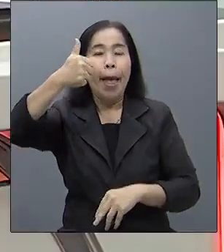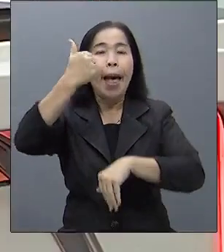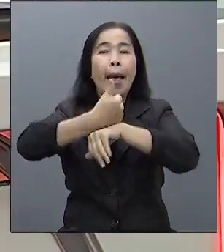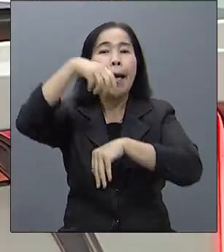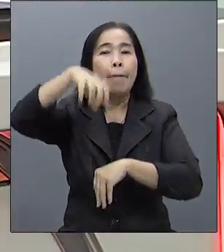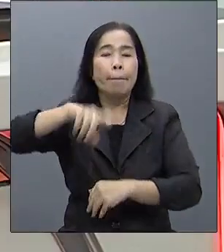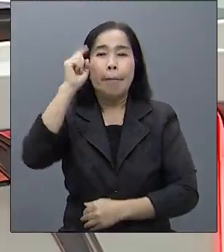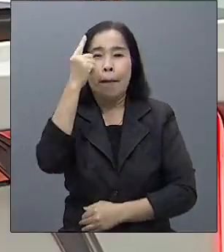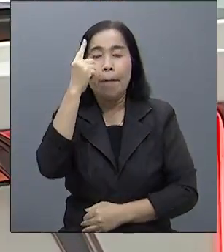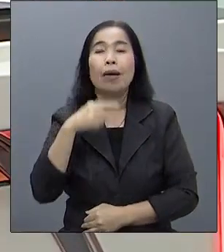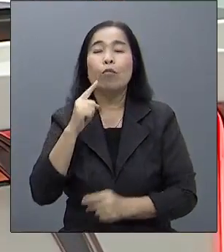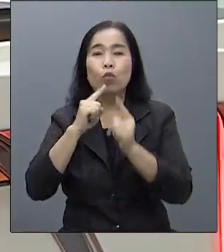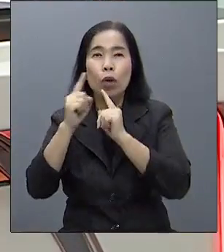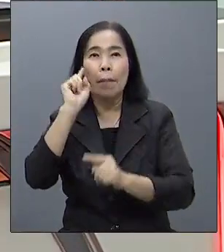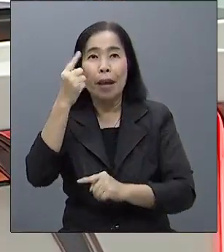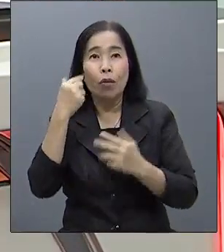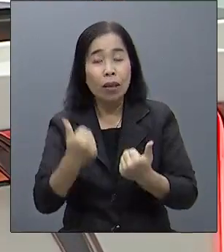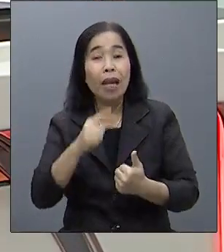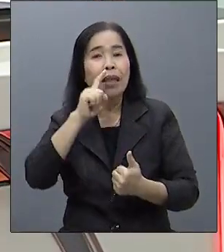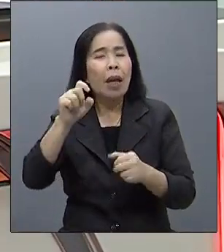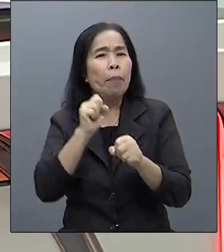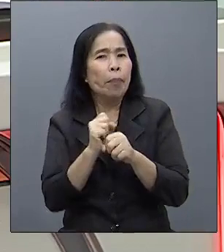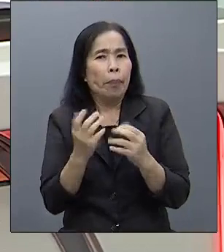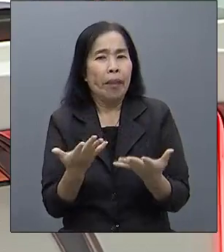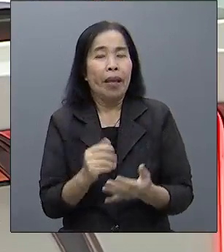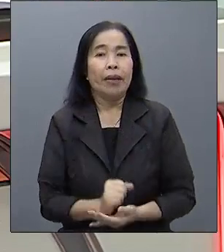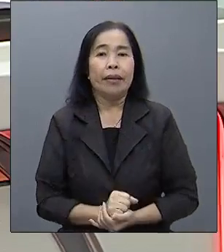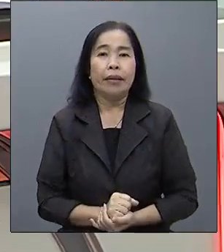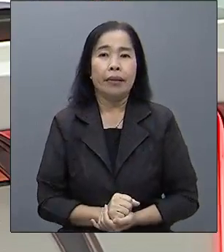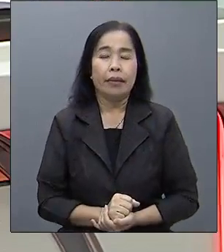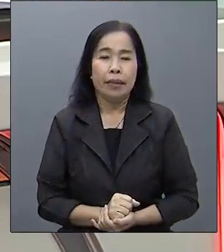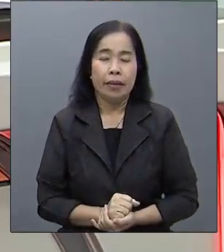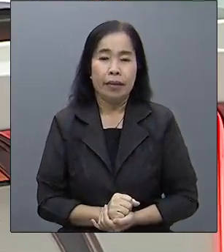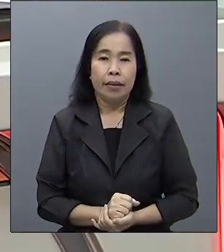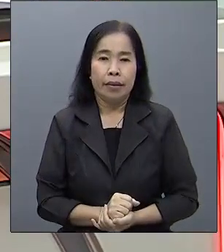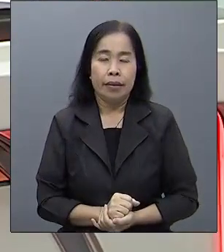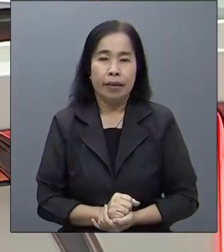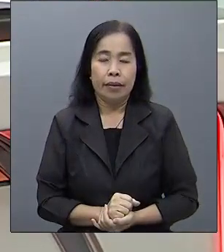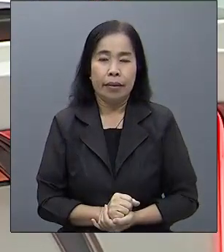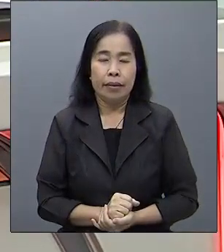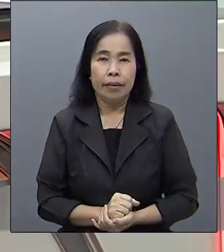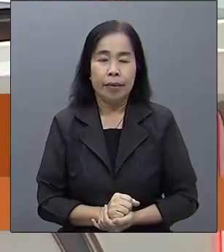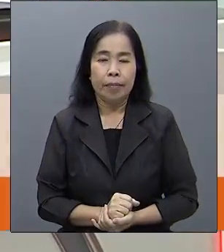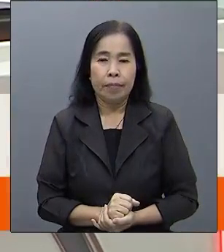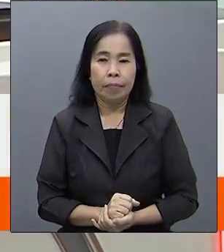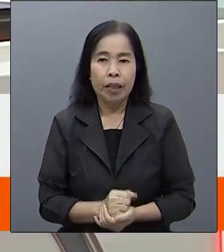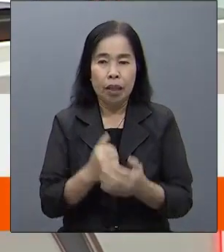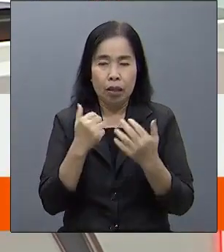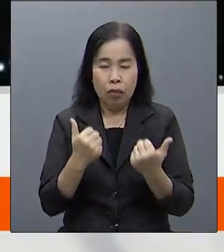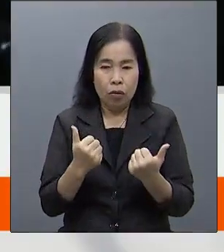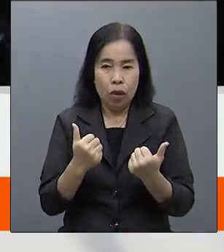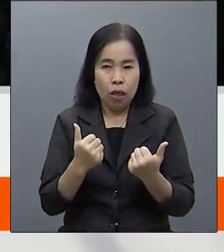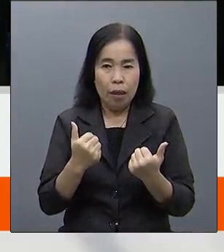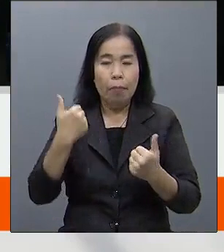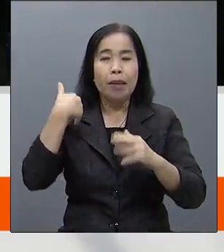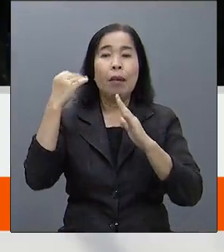ค่ะต่อเนื่องได้เลยค่ะสำหรับแผนในวันนี้จะทำยังไงบ้างคะ ขยับจะย้อนความนิดนึงเมื่อได้รับการประสานจากจังหวัดนครนาย